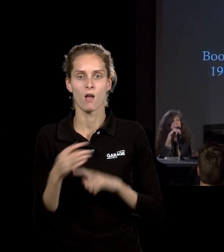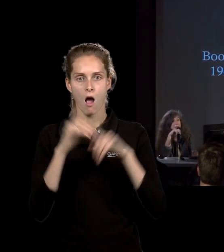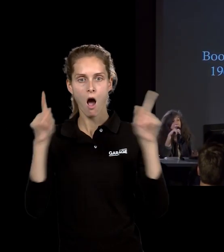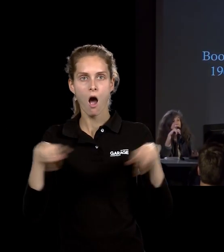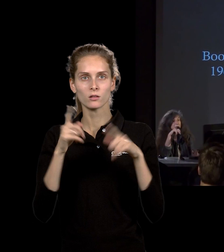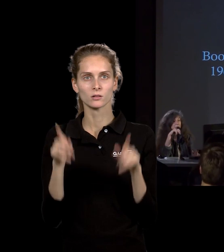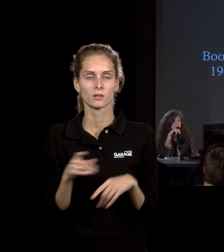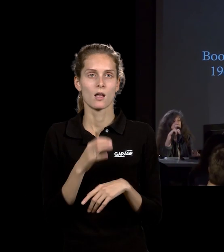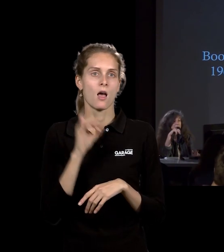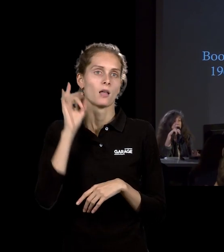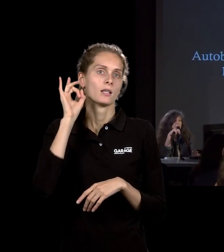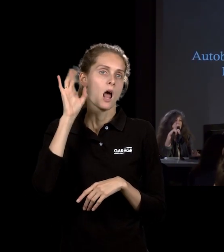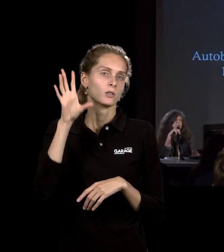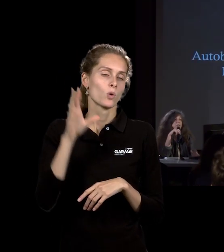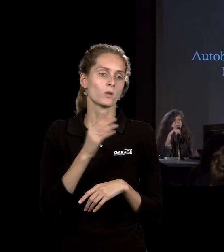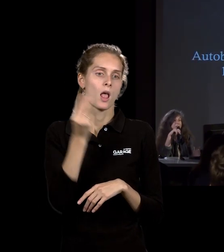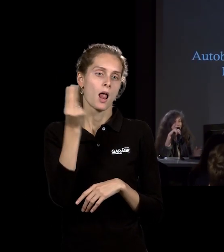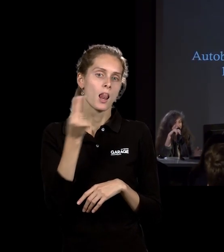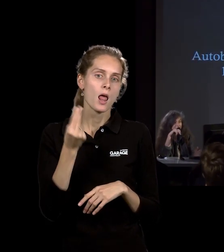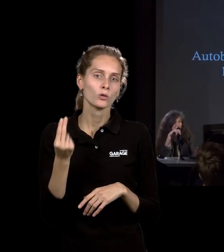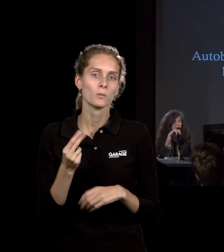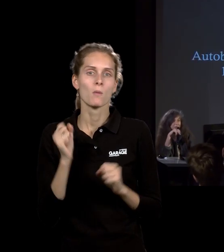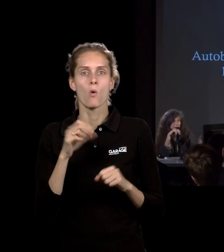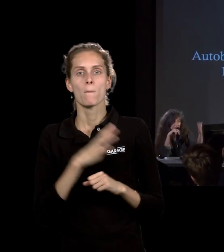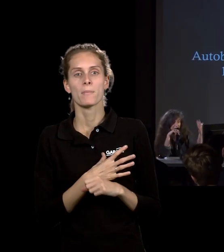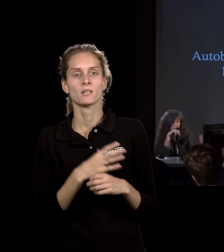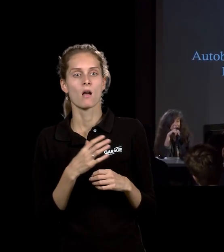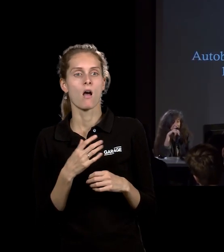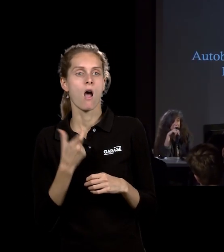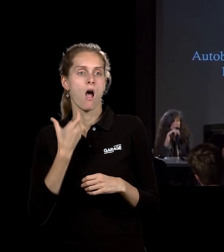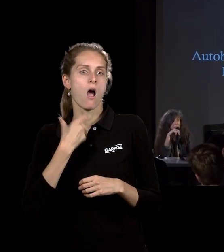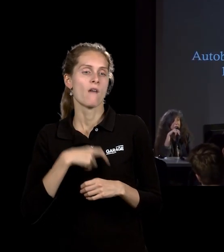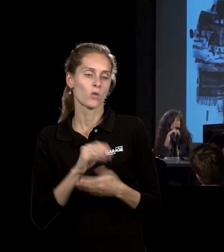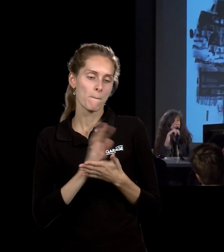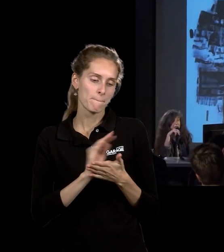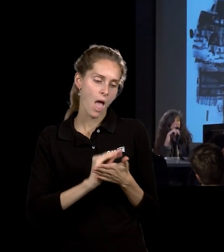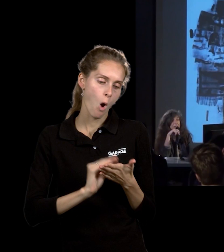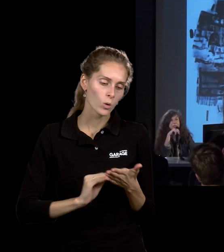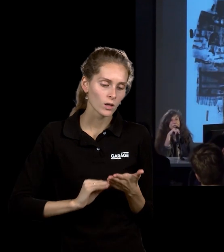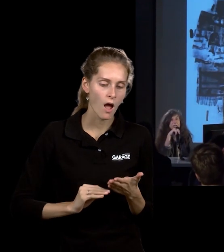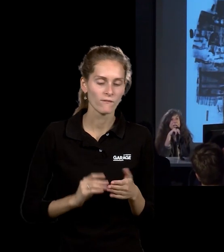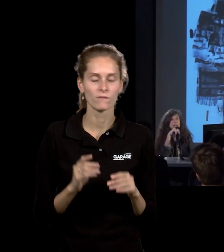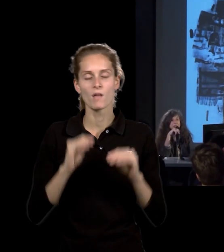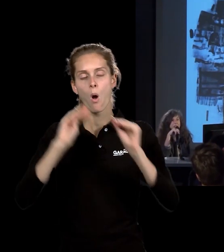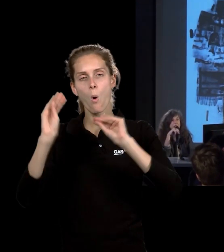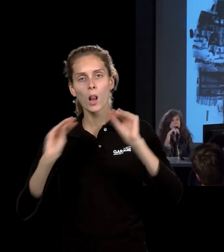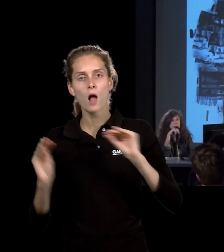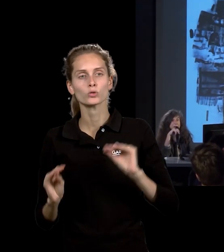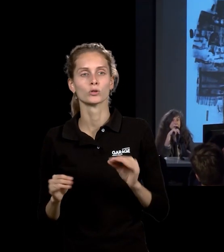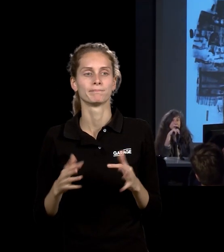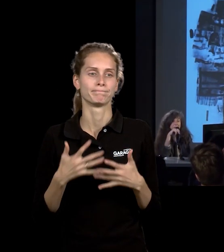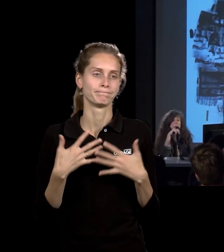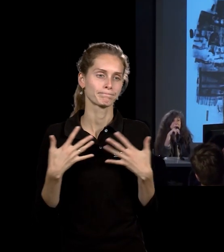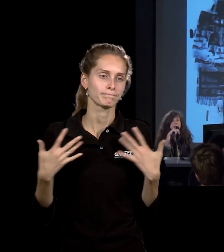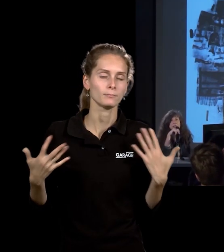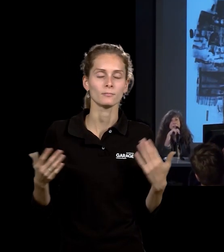традиционные летописи. Поэтому все, что он делает, это может быть автобиография, которая выглядит как тот же самый шелкографический коллаж. Коллаж и вот